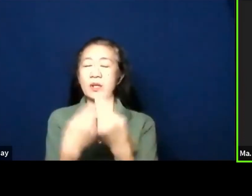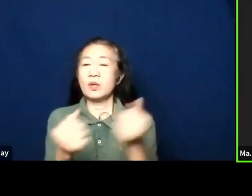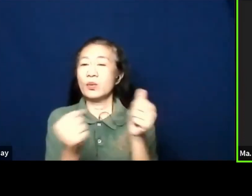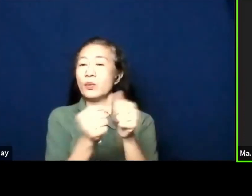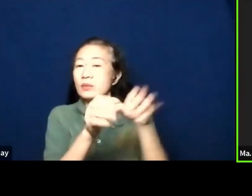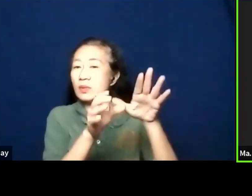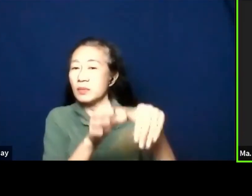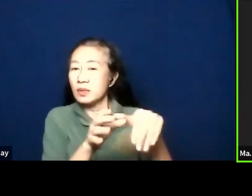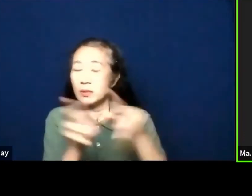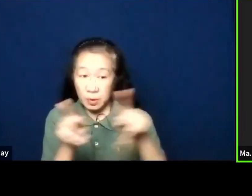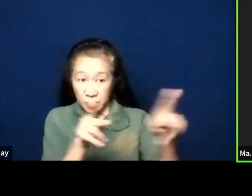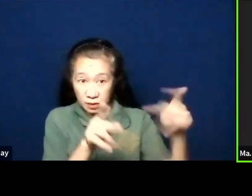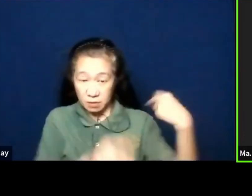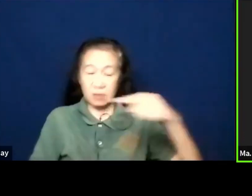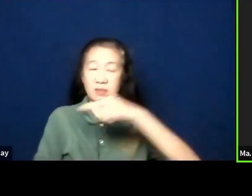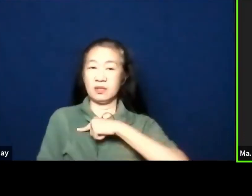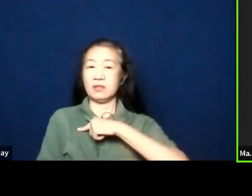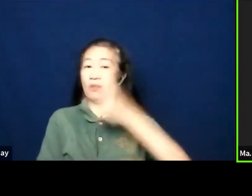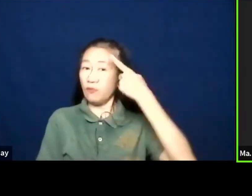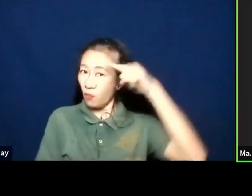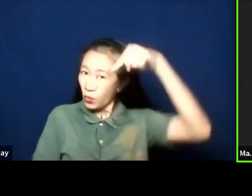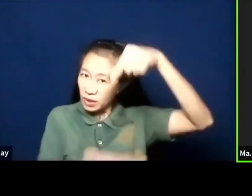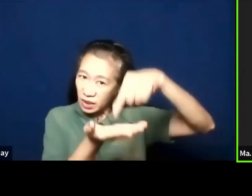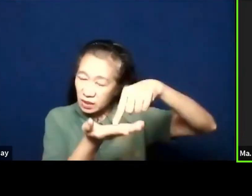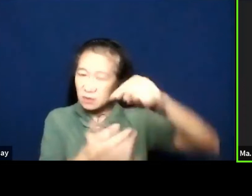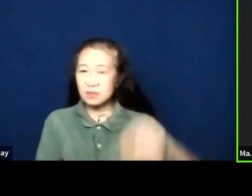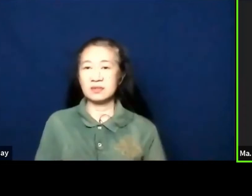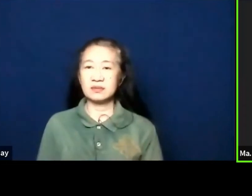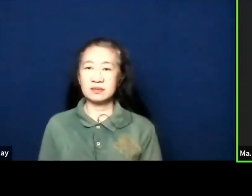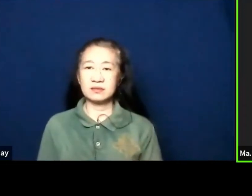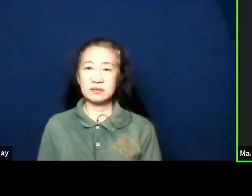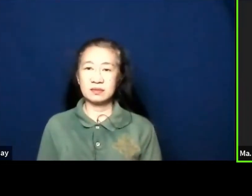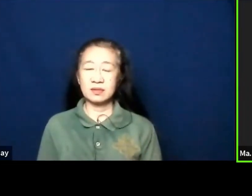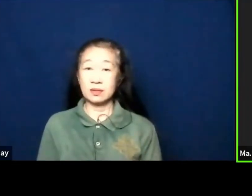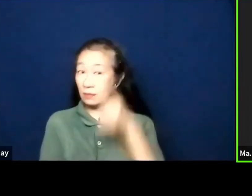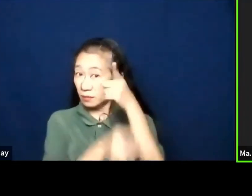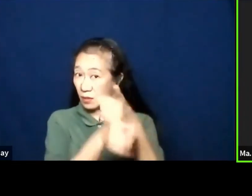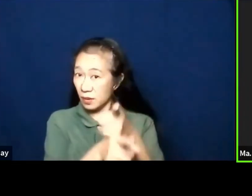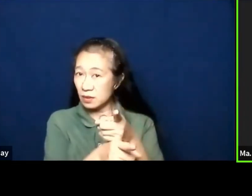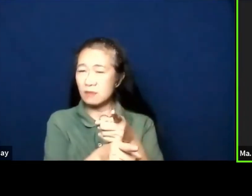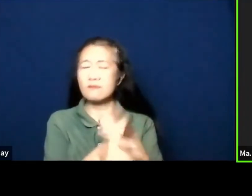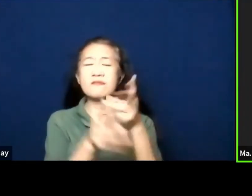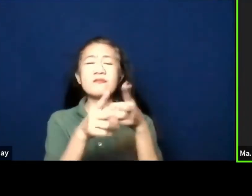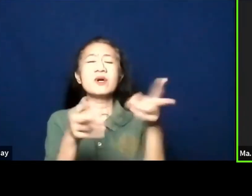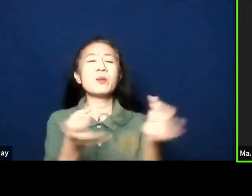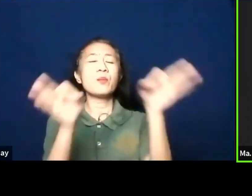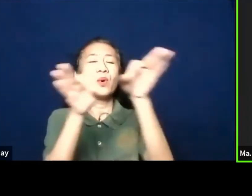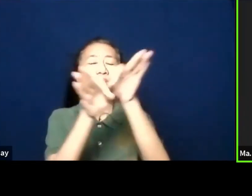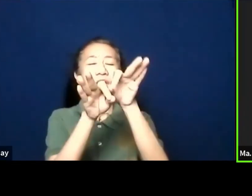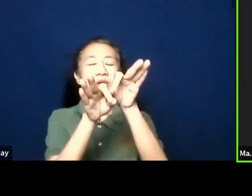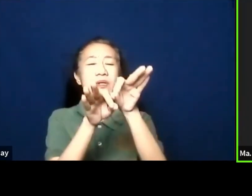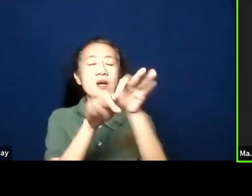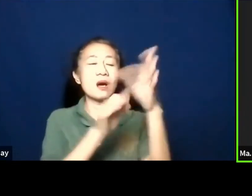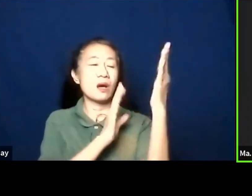kapansanan, inihanda ba natin siya para dito? Di ba? So napaka-importante. So